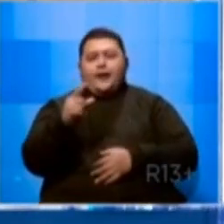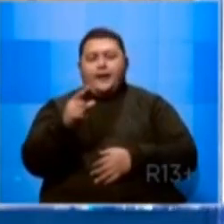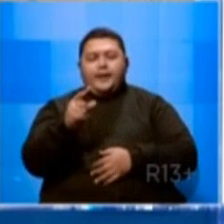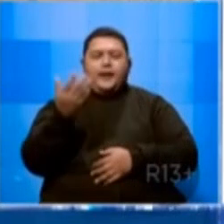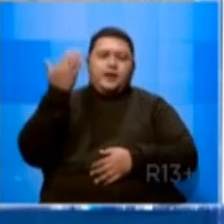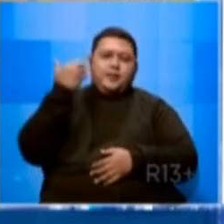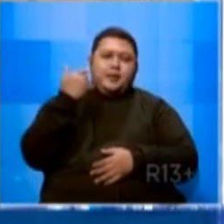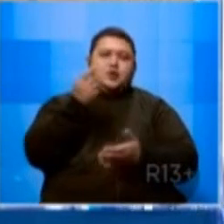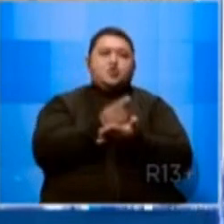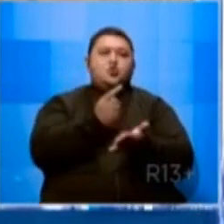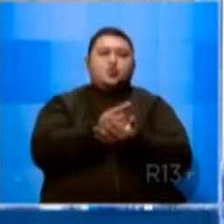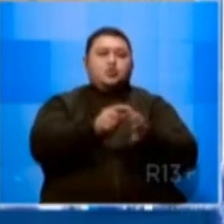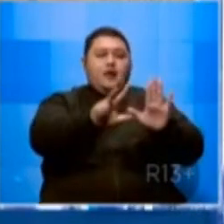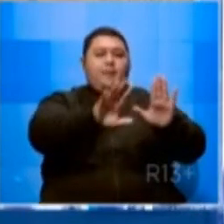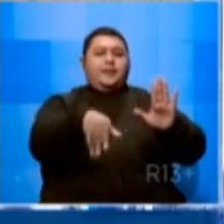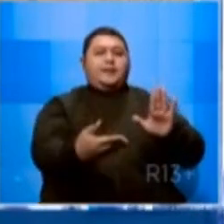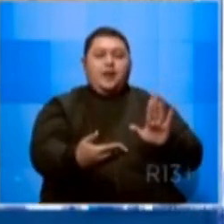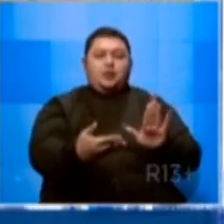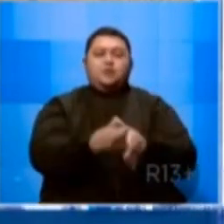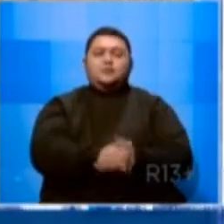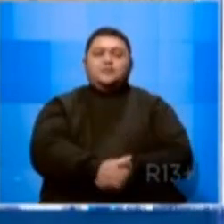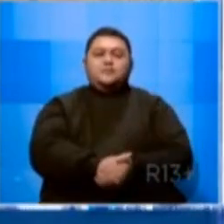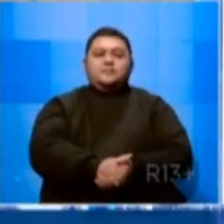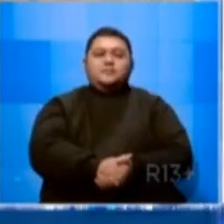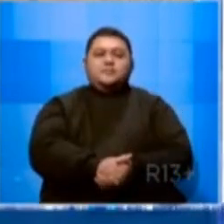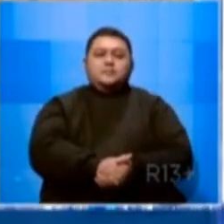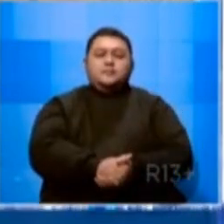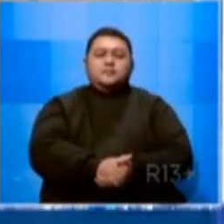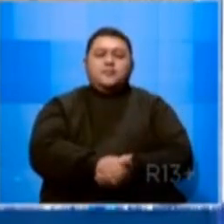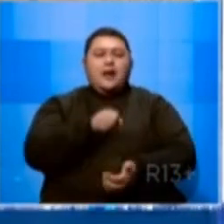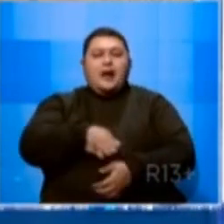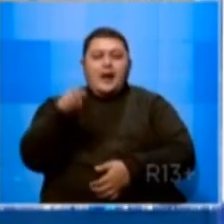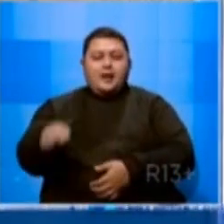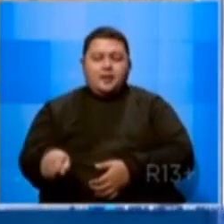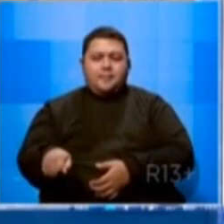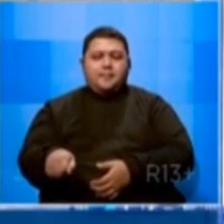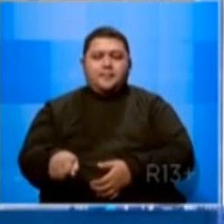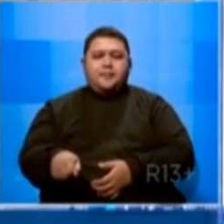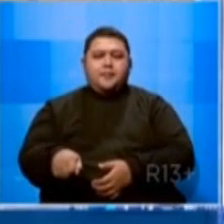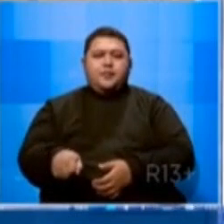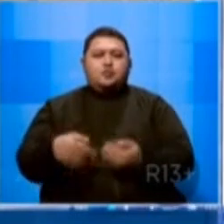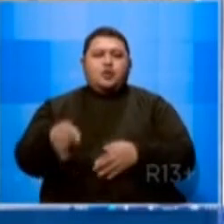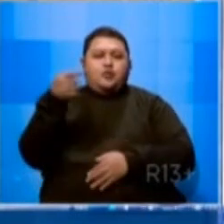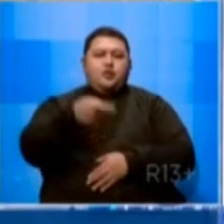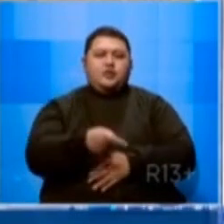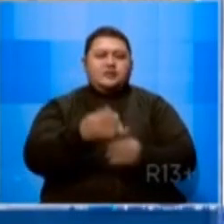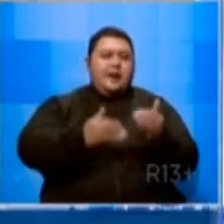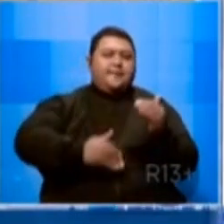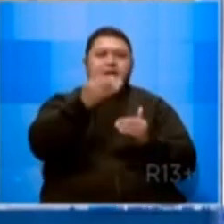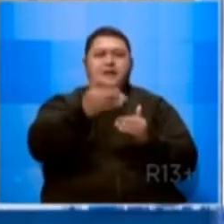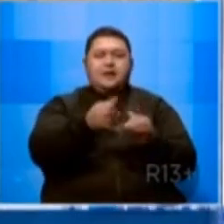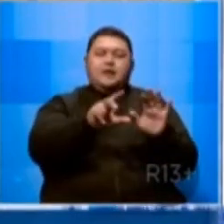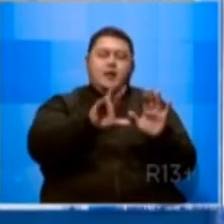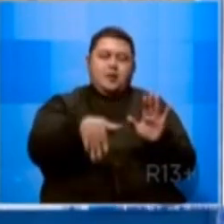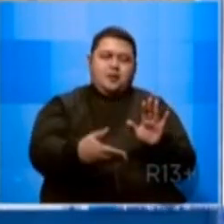waktu itu dituntut 8 tahun 8 tahun majelis hakim pun sudah memvonis lebih dari 8 tahun ya